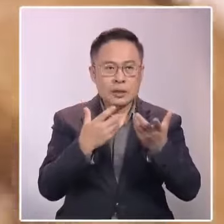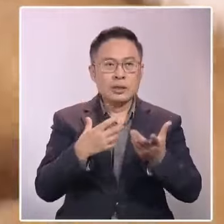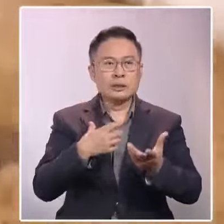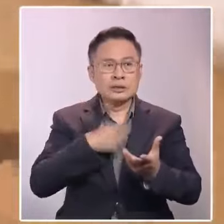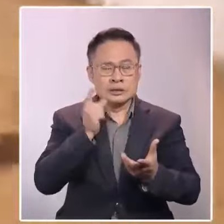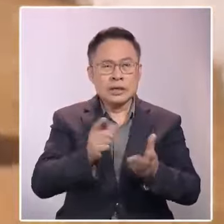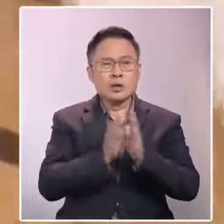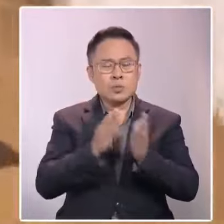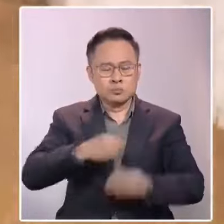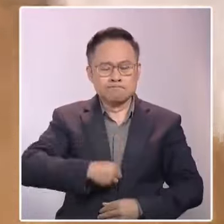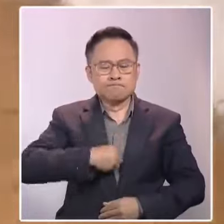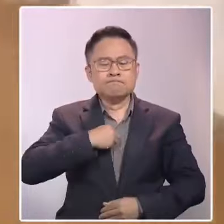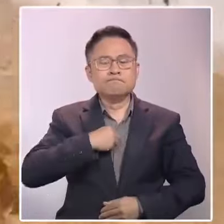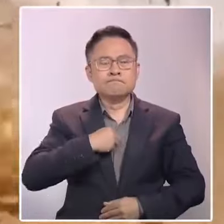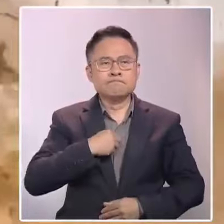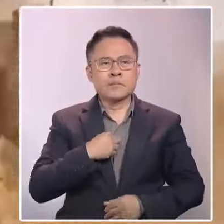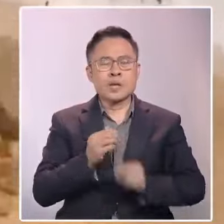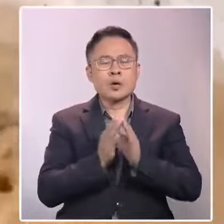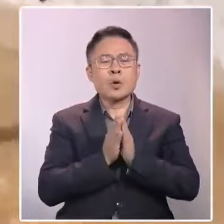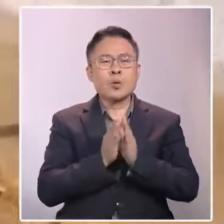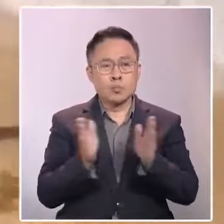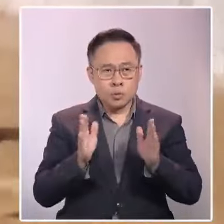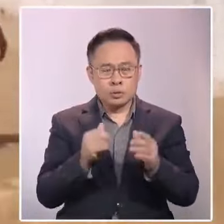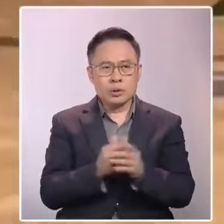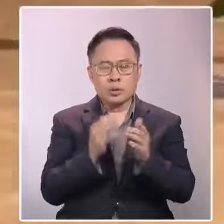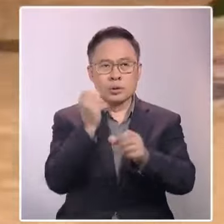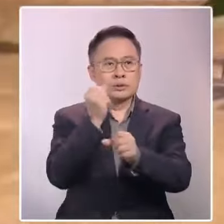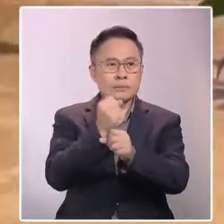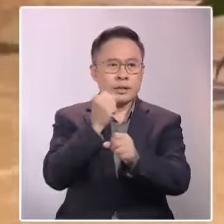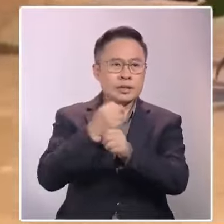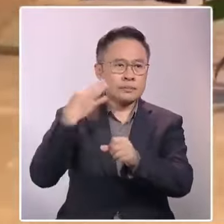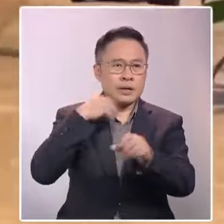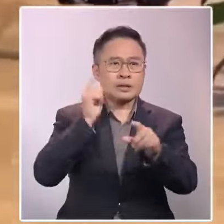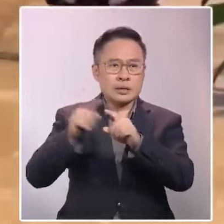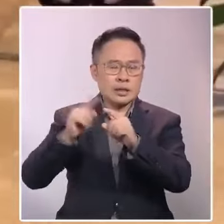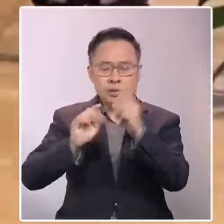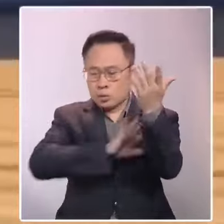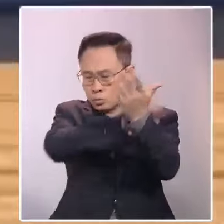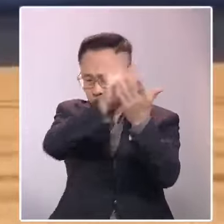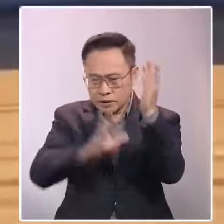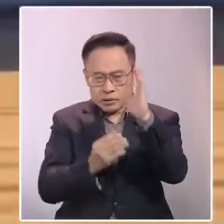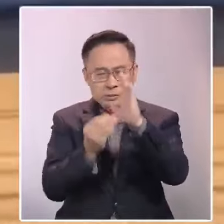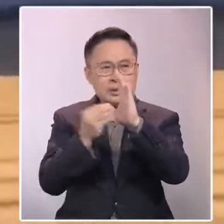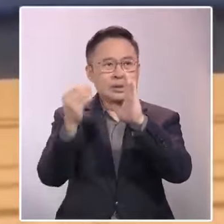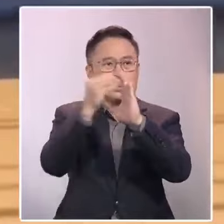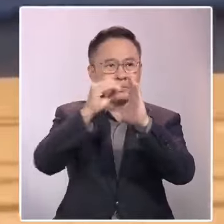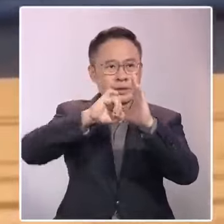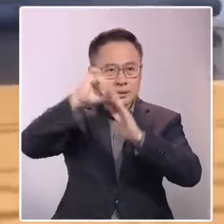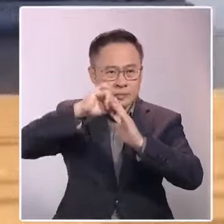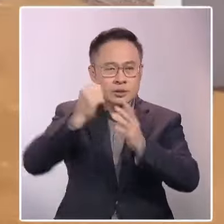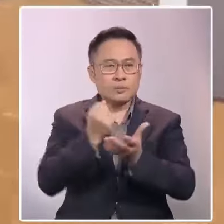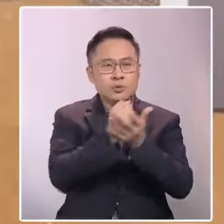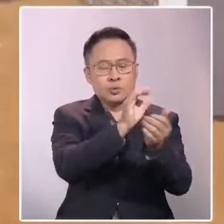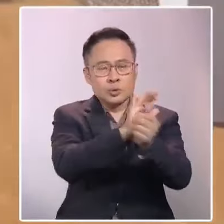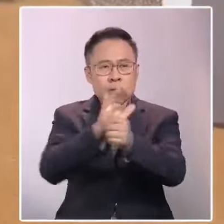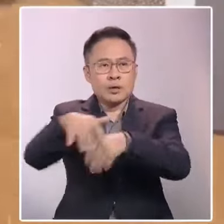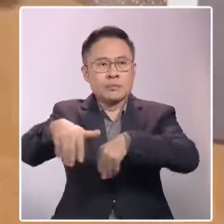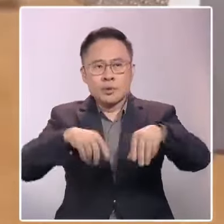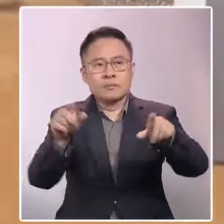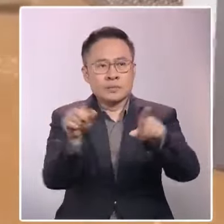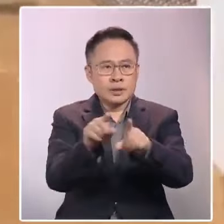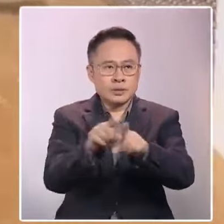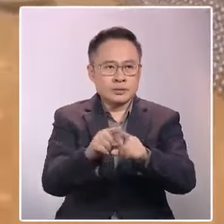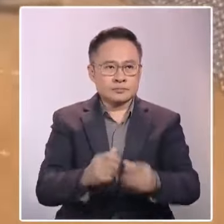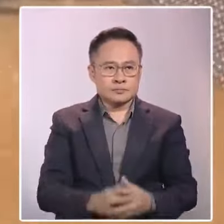ขอขอบคุณพี่ๆกู้ภัยทุกท่านไม่ว่าจะมาจากพื้นที่ไหนเนี่ยที่ยังเห็นใจแล้วก็ไม่ทอดทิ้งพี่น้องประชาชนด้วยนะ